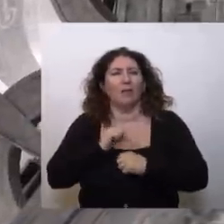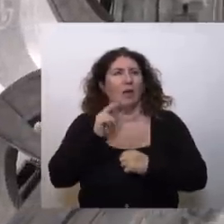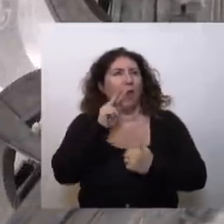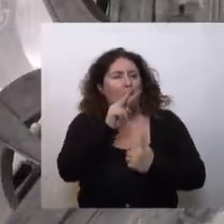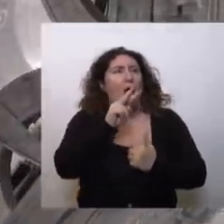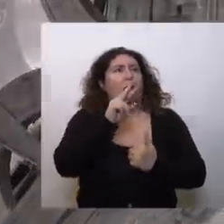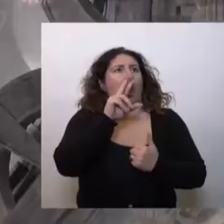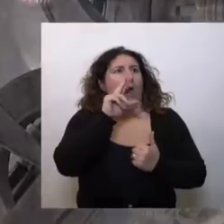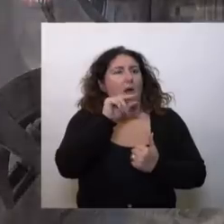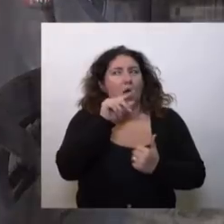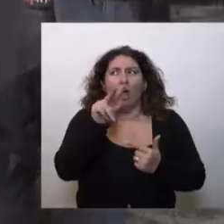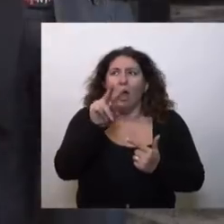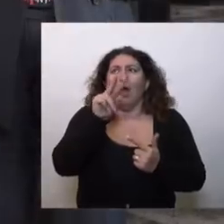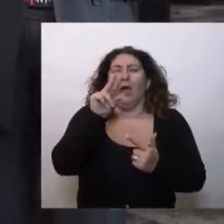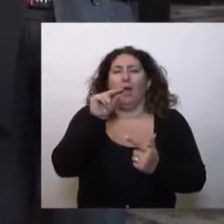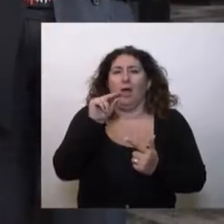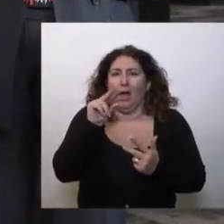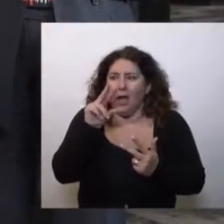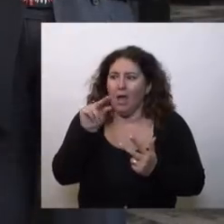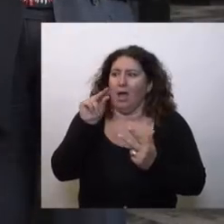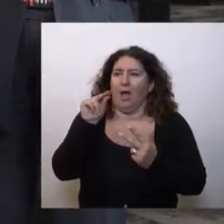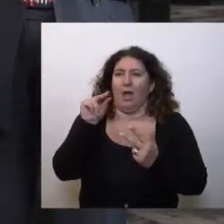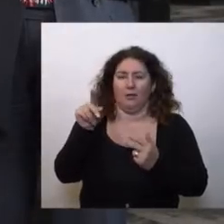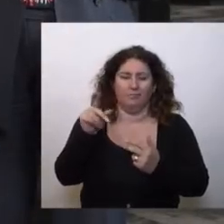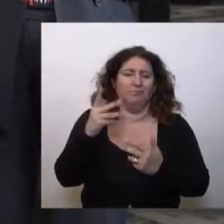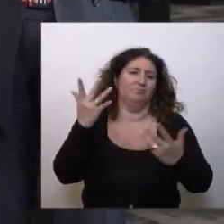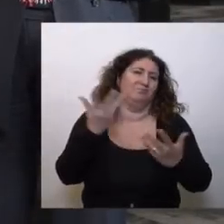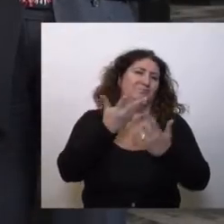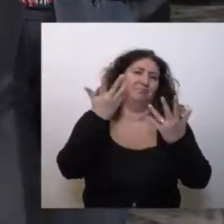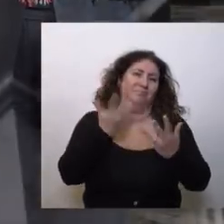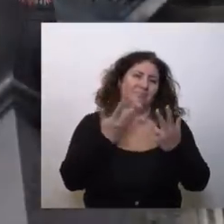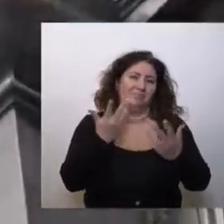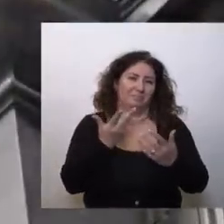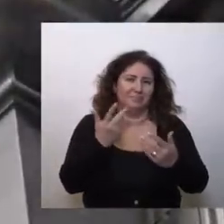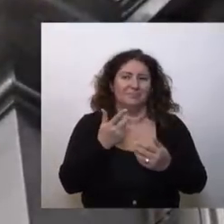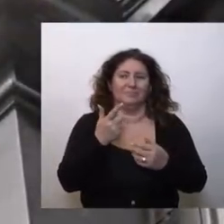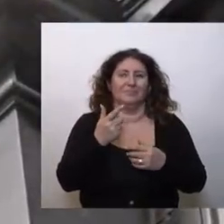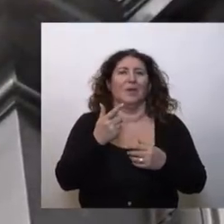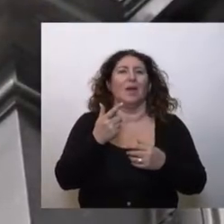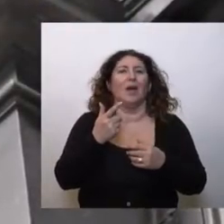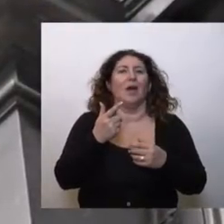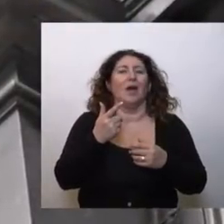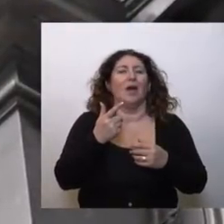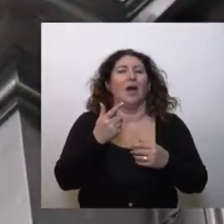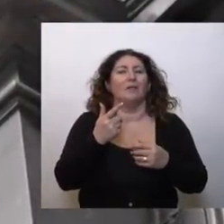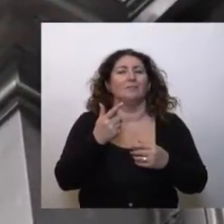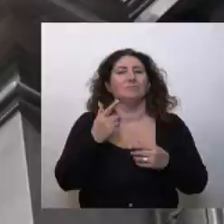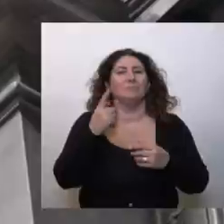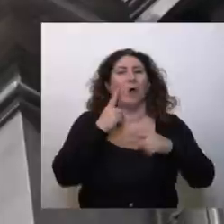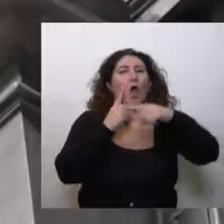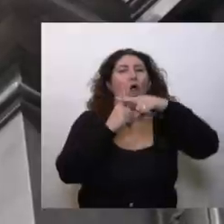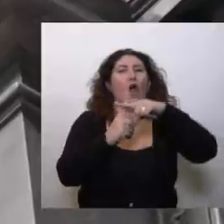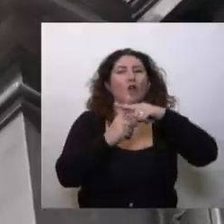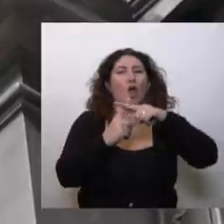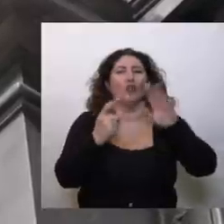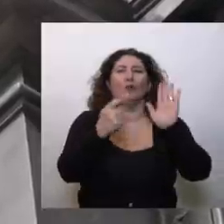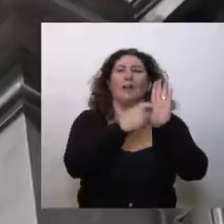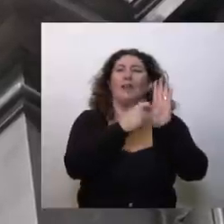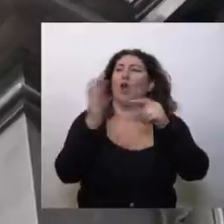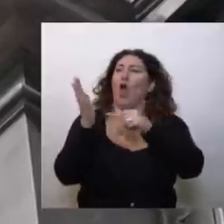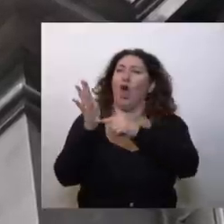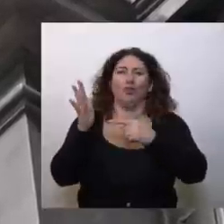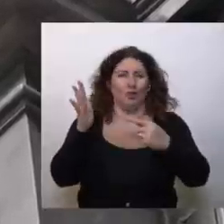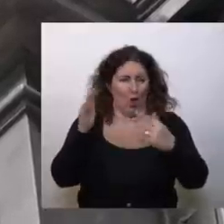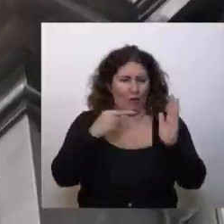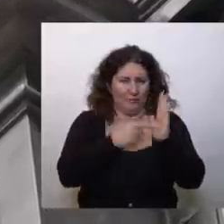angolo dell'edificio, in particolare i chiodi della croce che decorano tutti i grandi archi